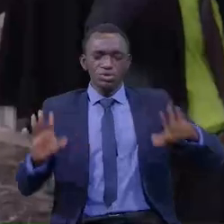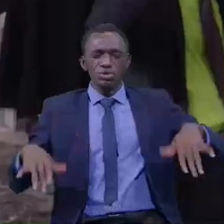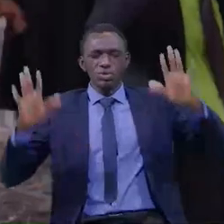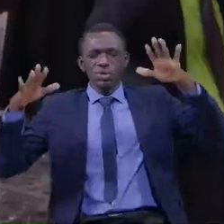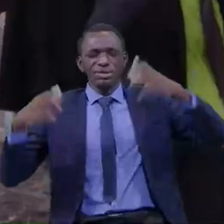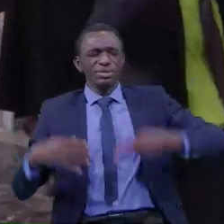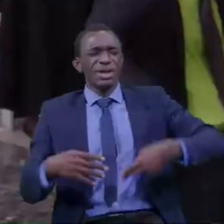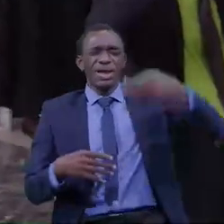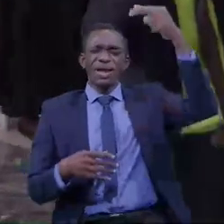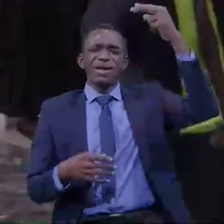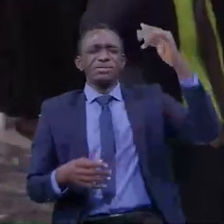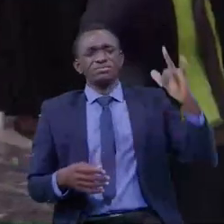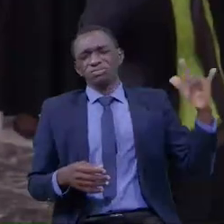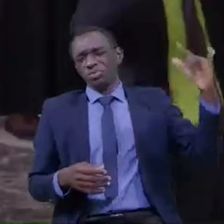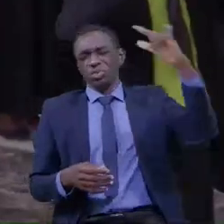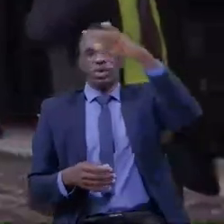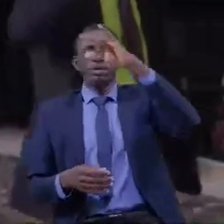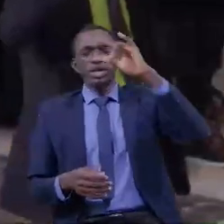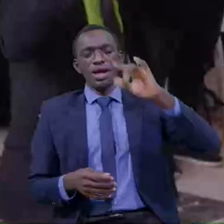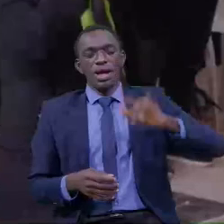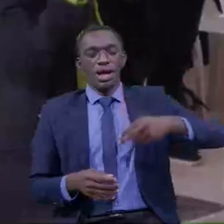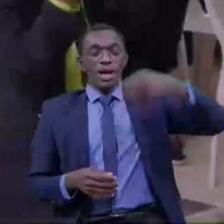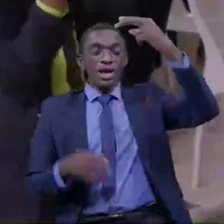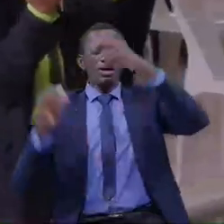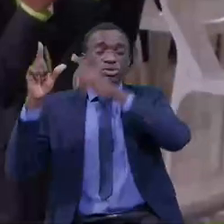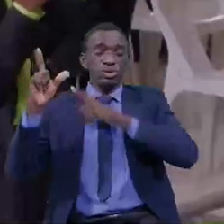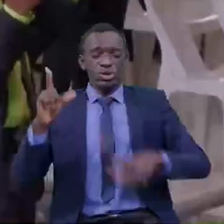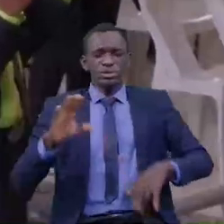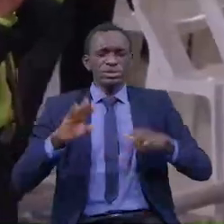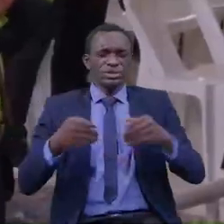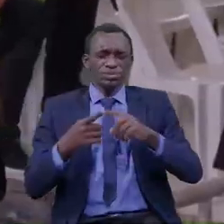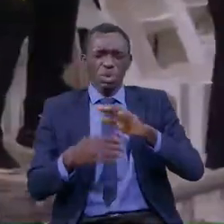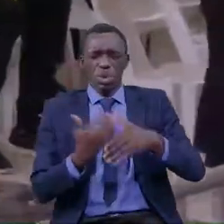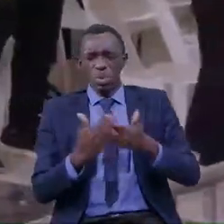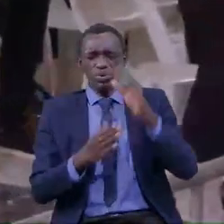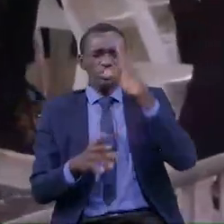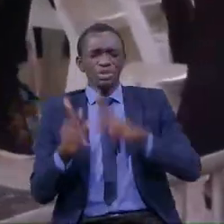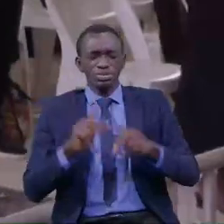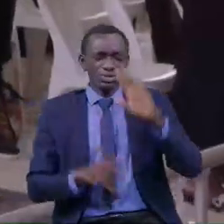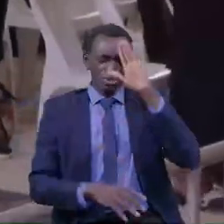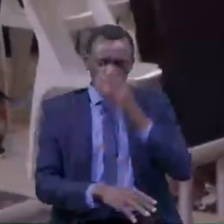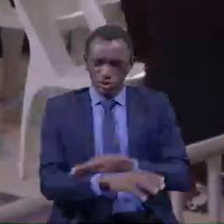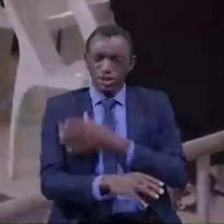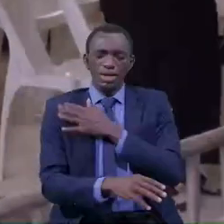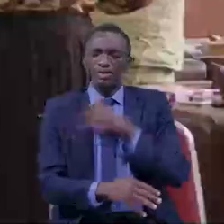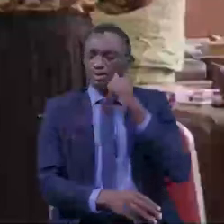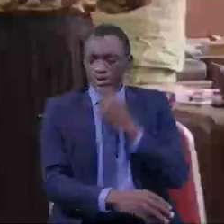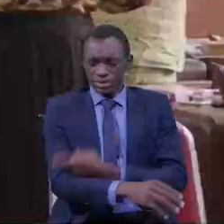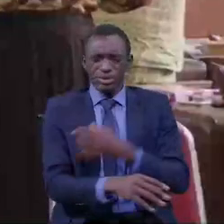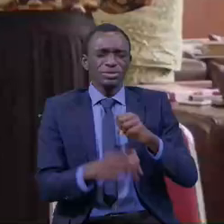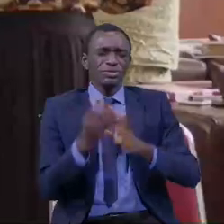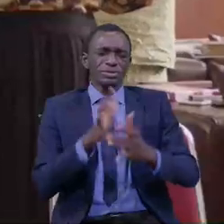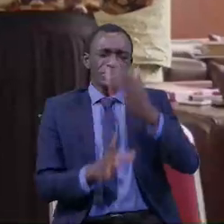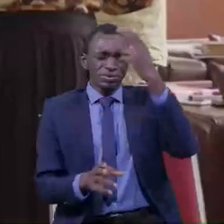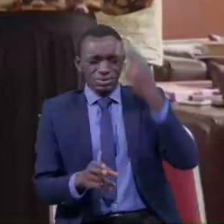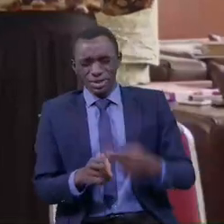haut. Donne à tout ton peuple, tes fils, tes filles, au nom de Jésus.